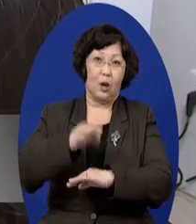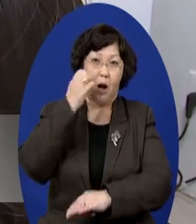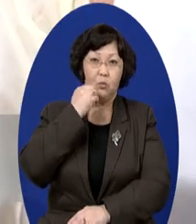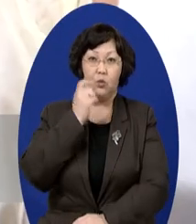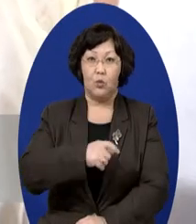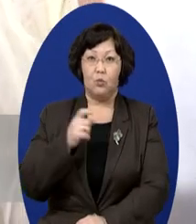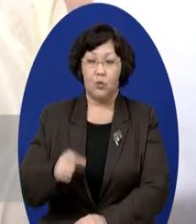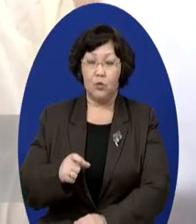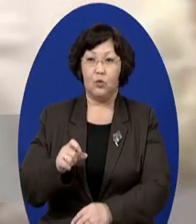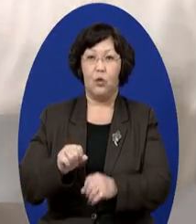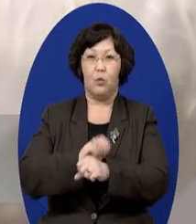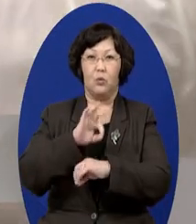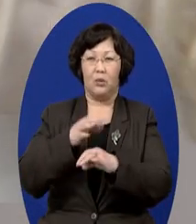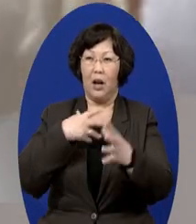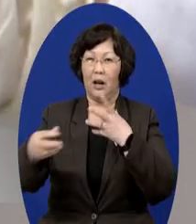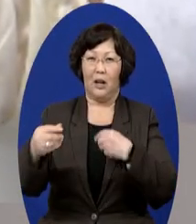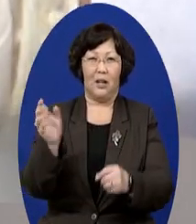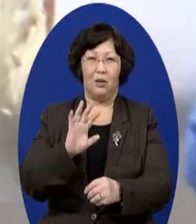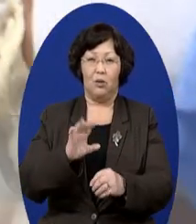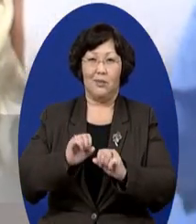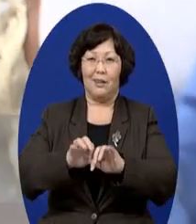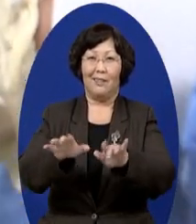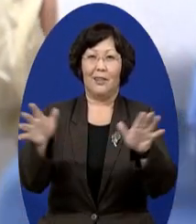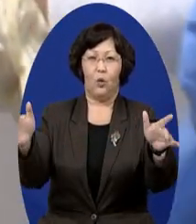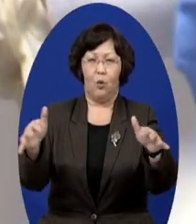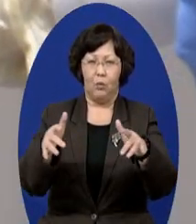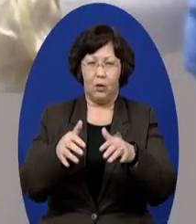хүмүүст халдвар тараахгүй тархалтыг хөмих боломжтой юм.